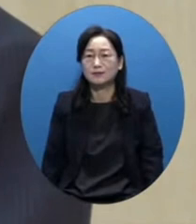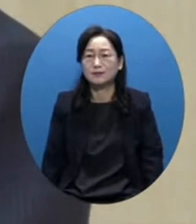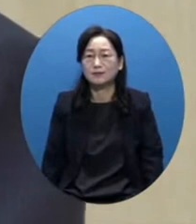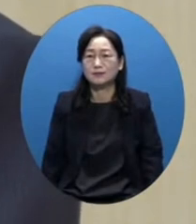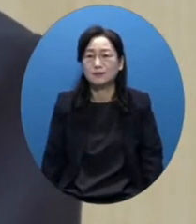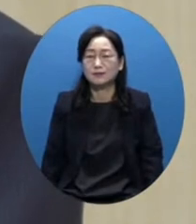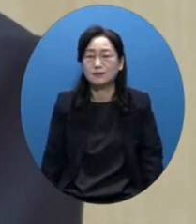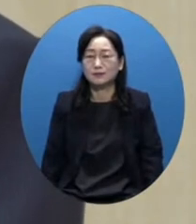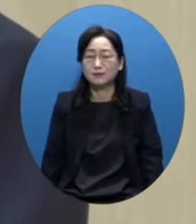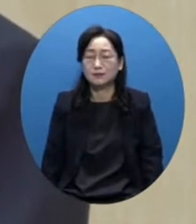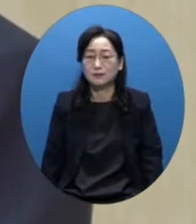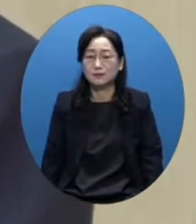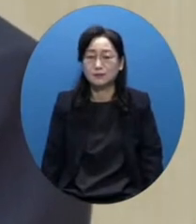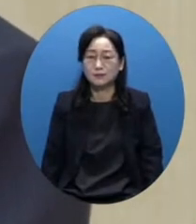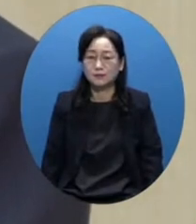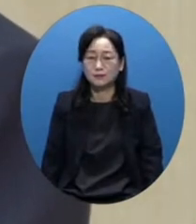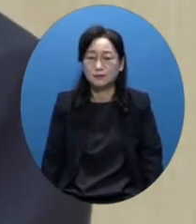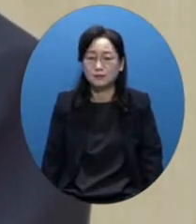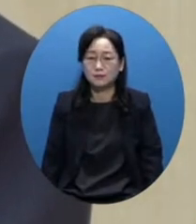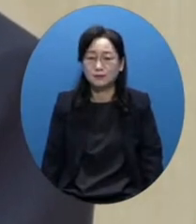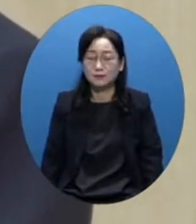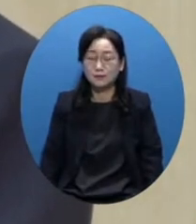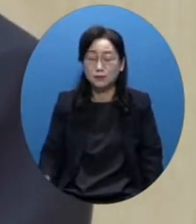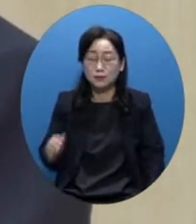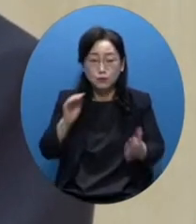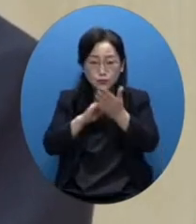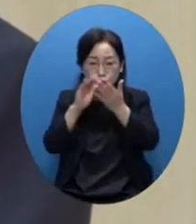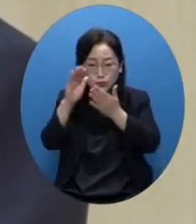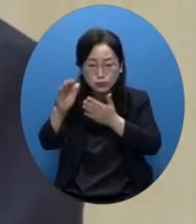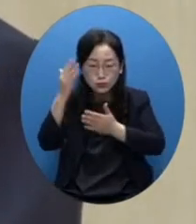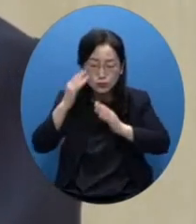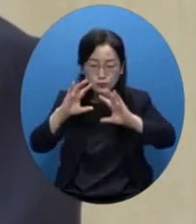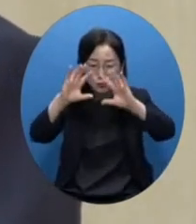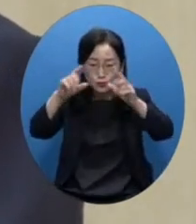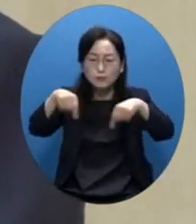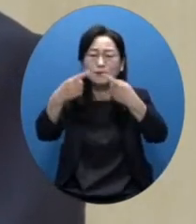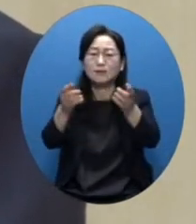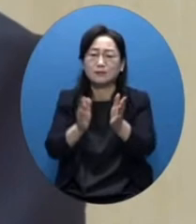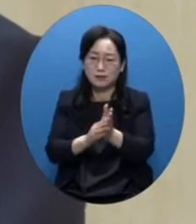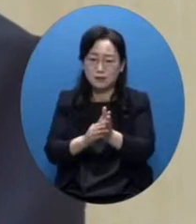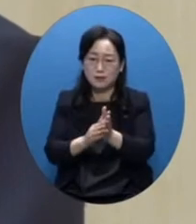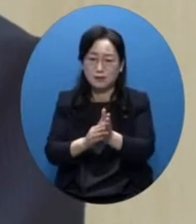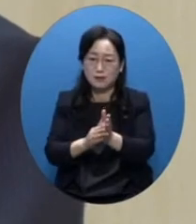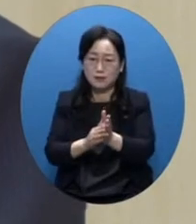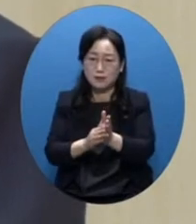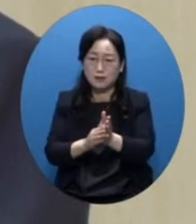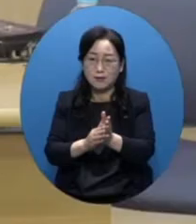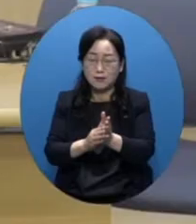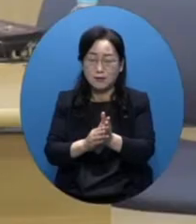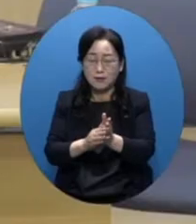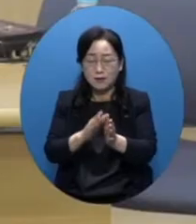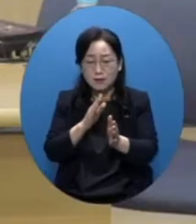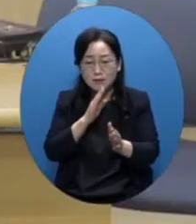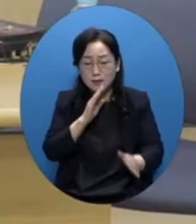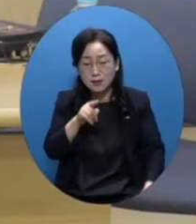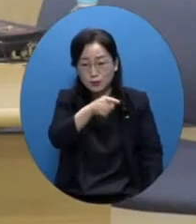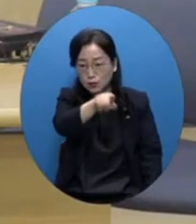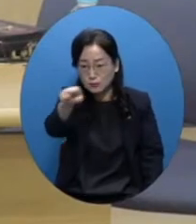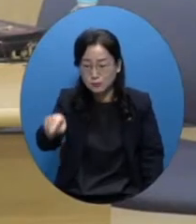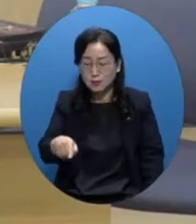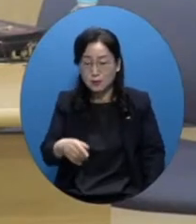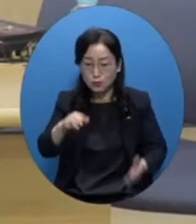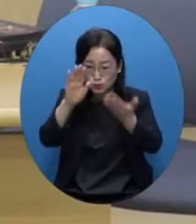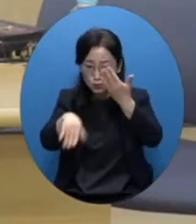두달 지나서 총구 계획하게 되는데 신학의 길에 들어서 후배들에게 취 말고 기도하고